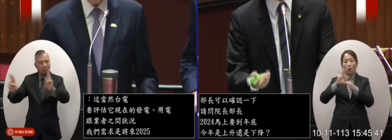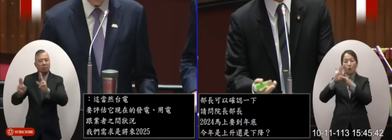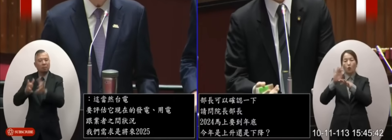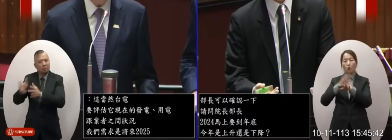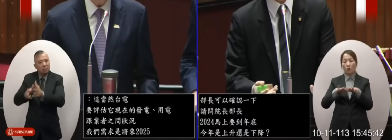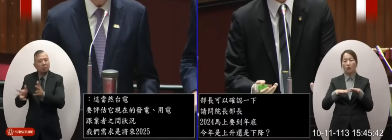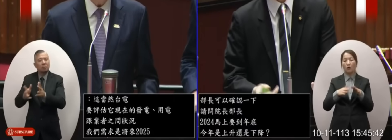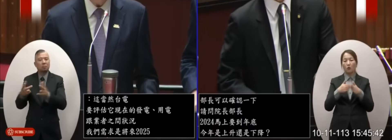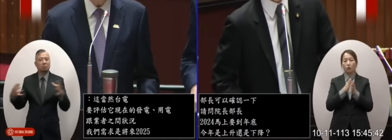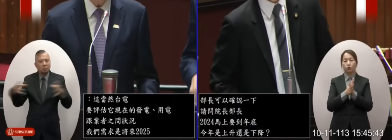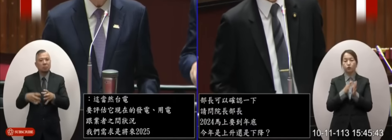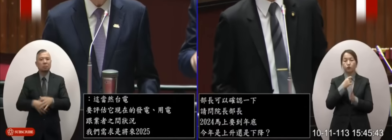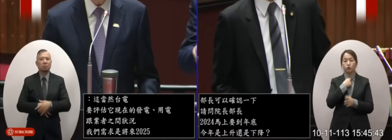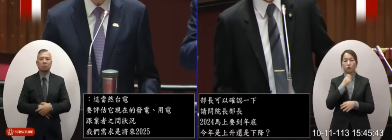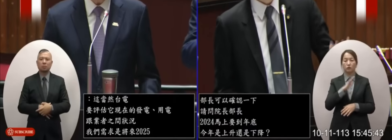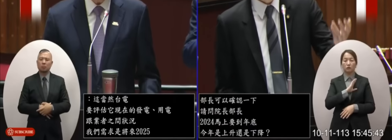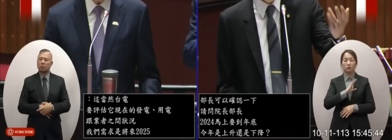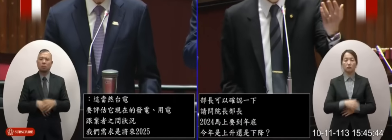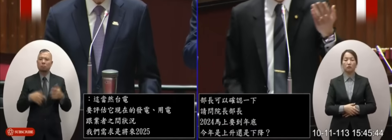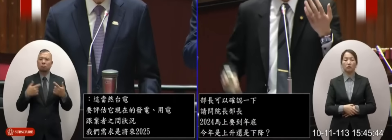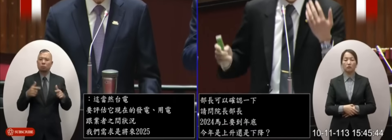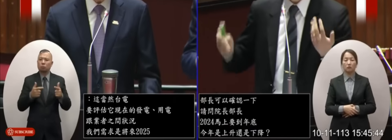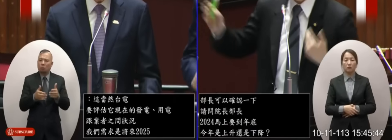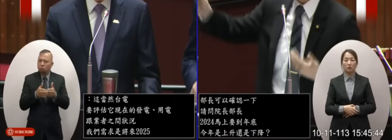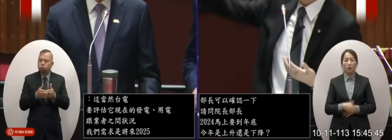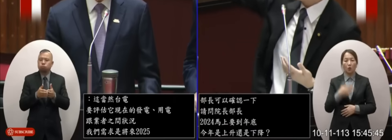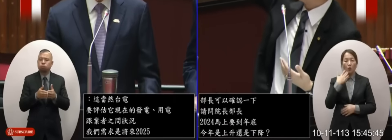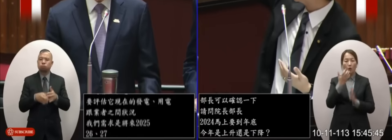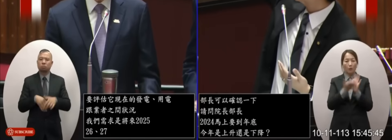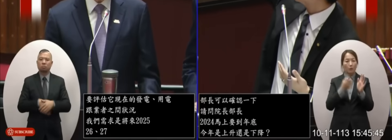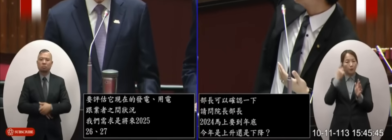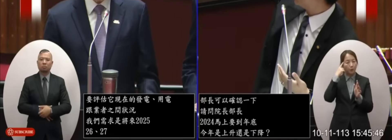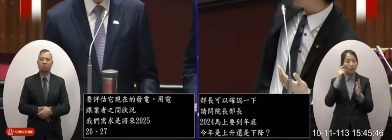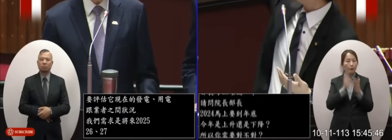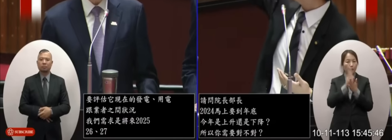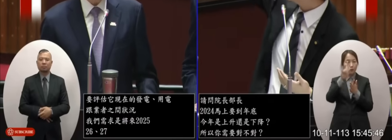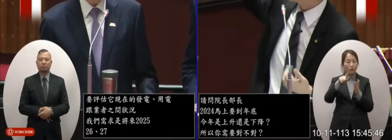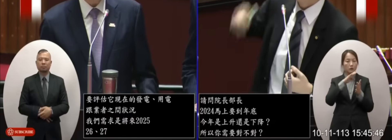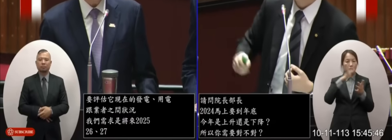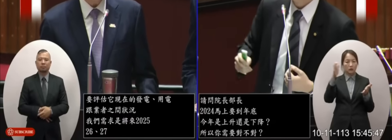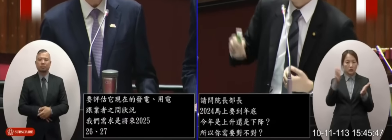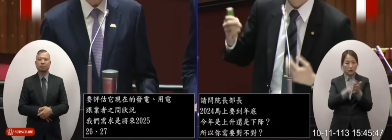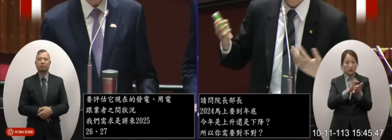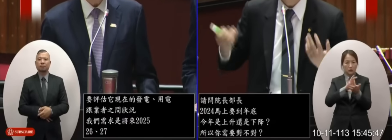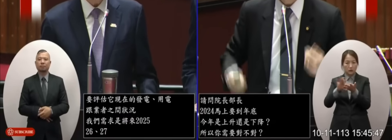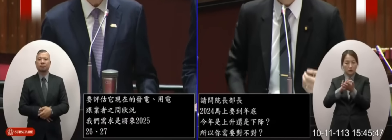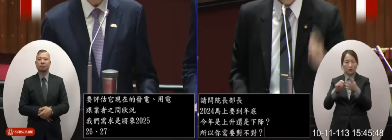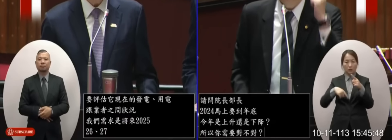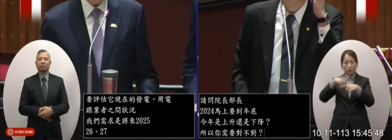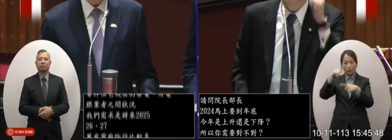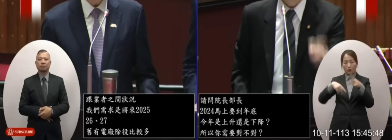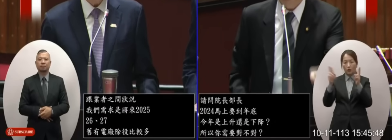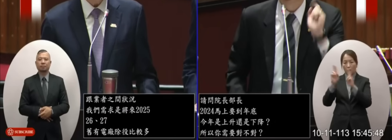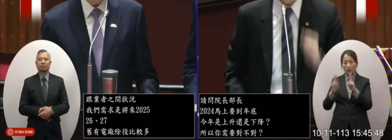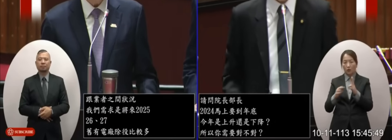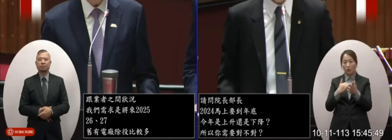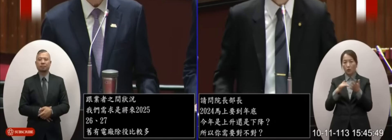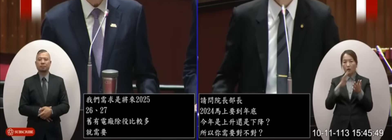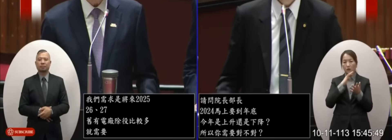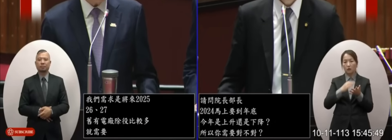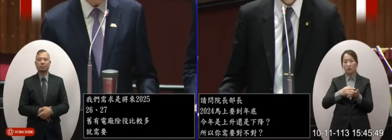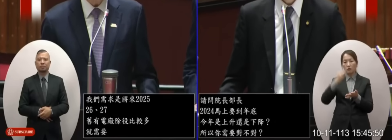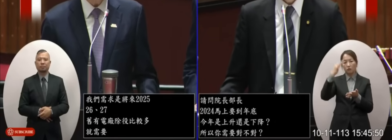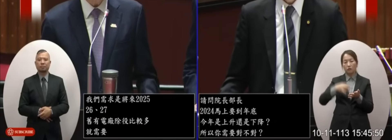对？因为你需要。 这个要合理，这不能说需要就。 所以你预期未来这个总额的支出跟平均的价格是会上升还是会下